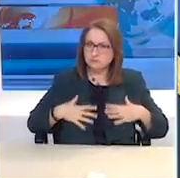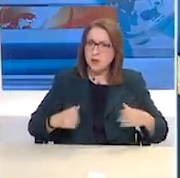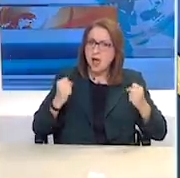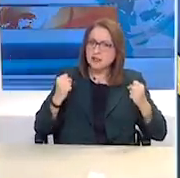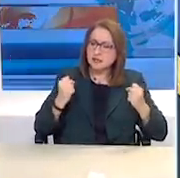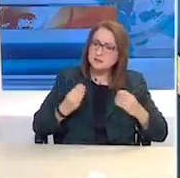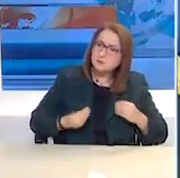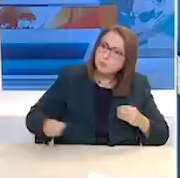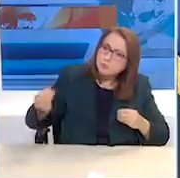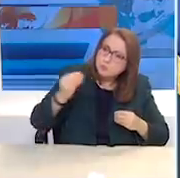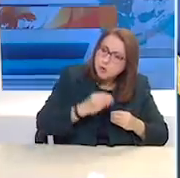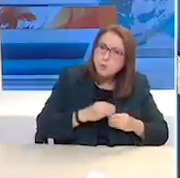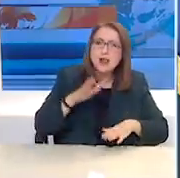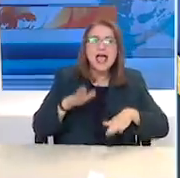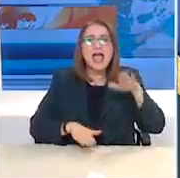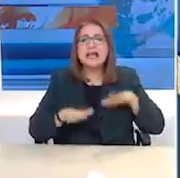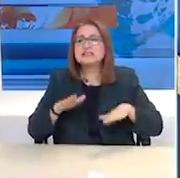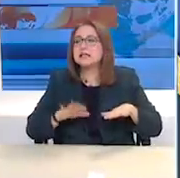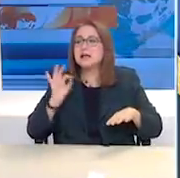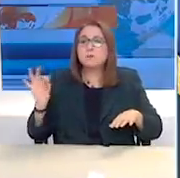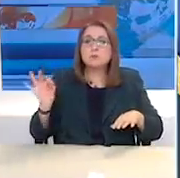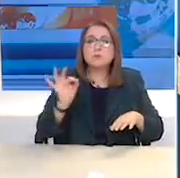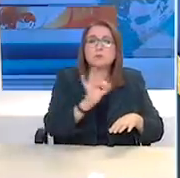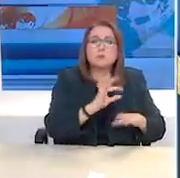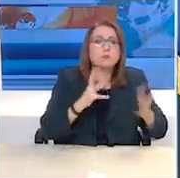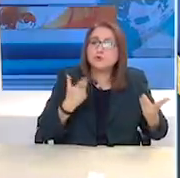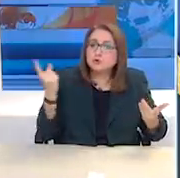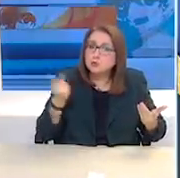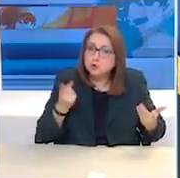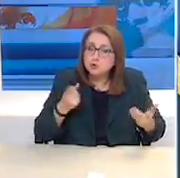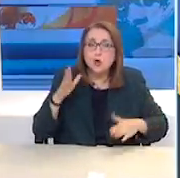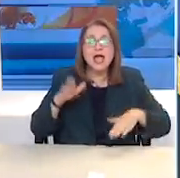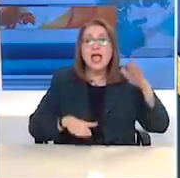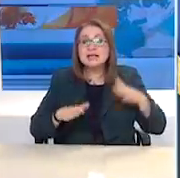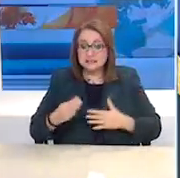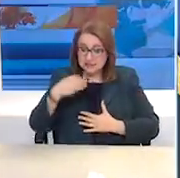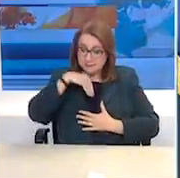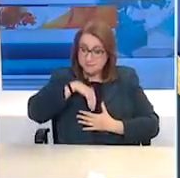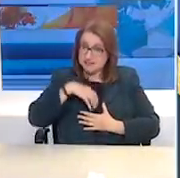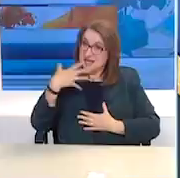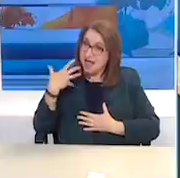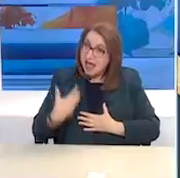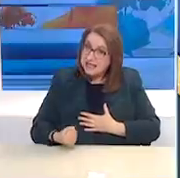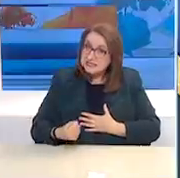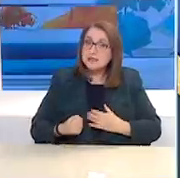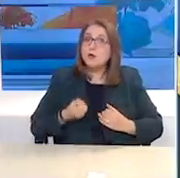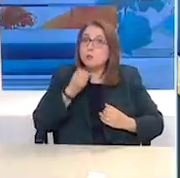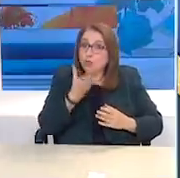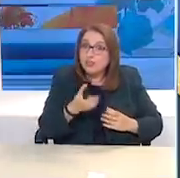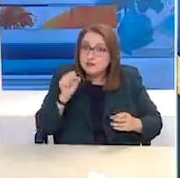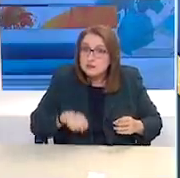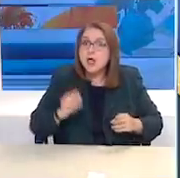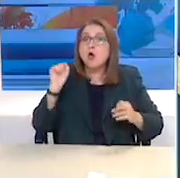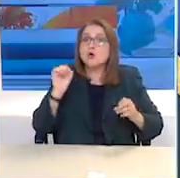τις ασυμπτωματικές μορφές, όπως ακούγεται από όλους και γράφεται. Θεωρώ ότι θα ξέρουμε περισσότερα γι' αυτό